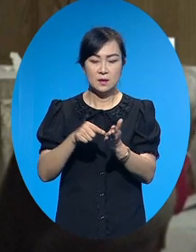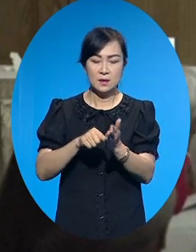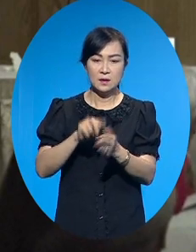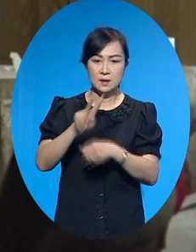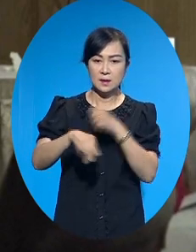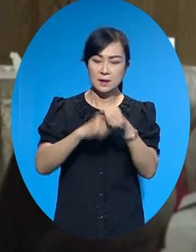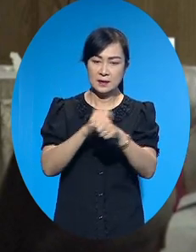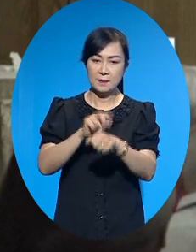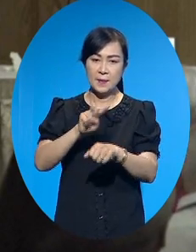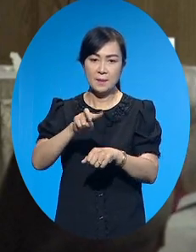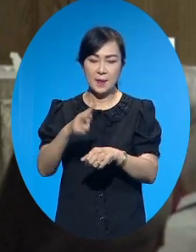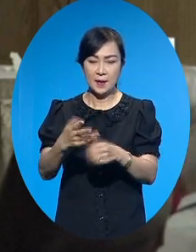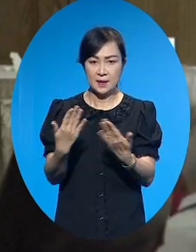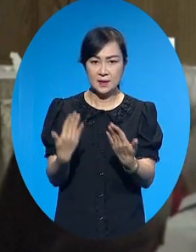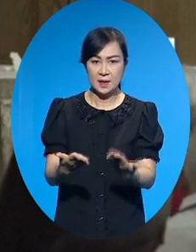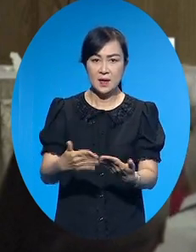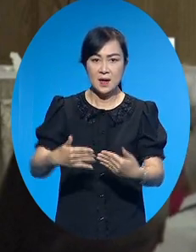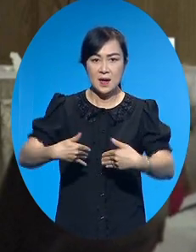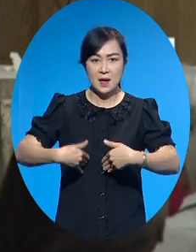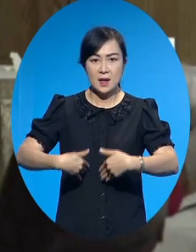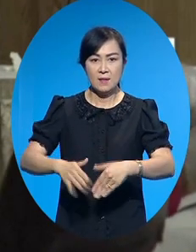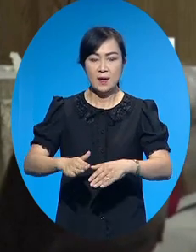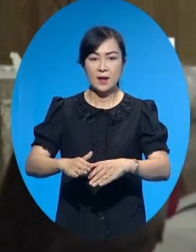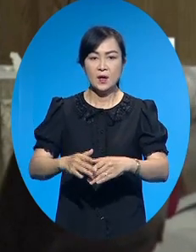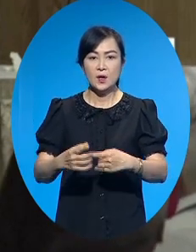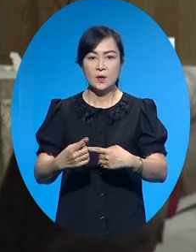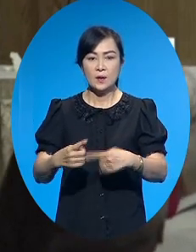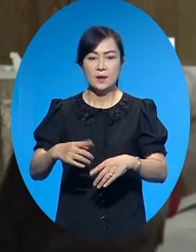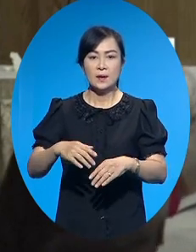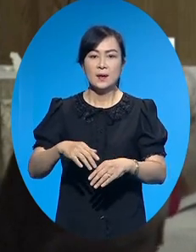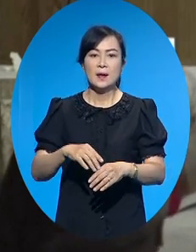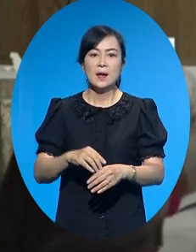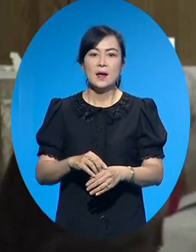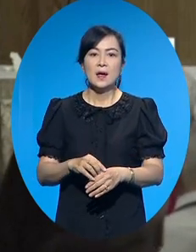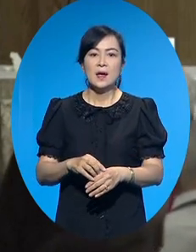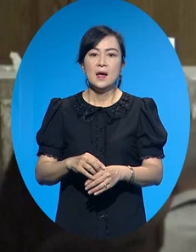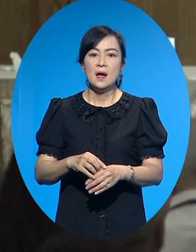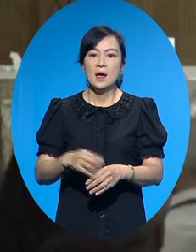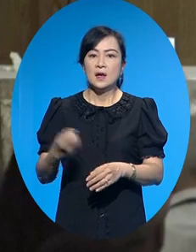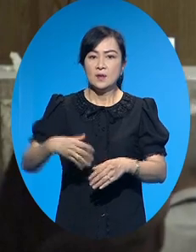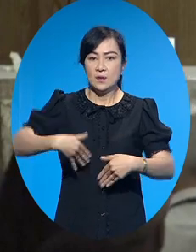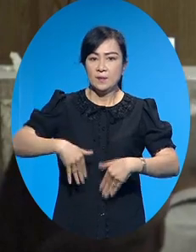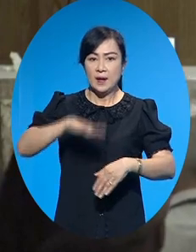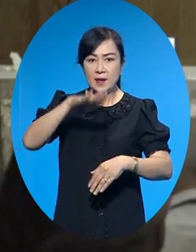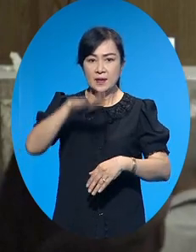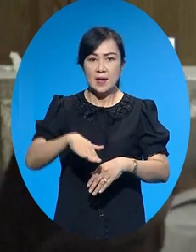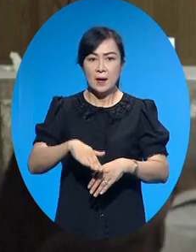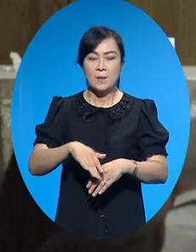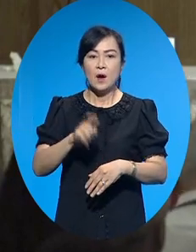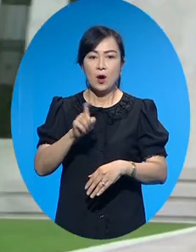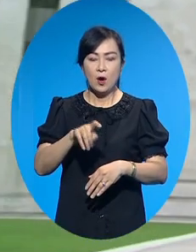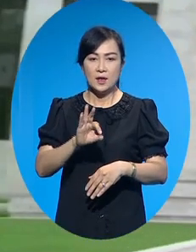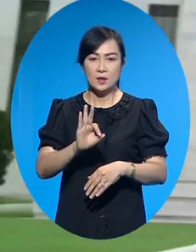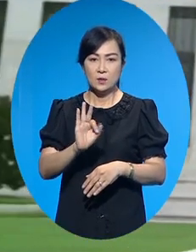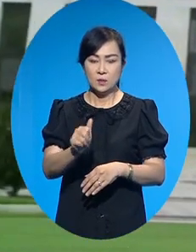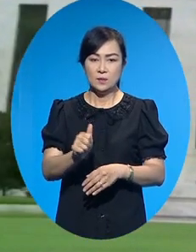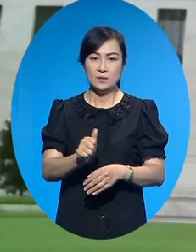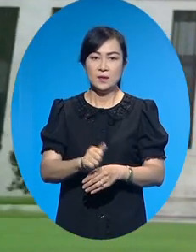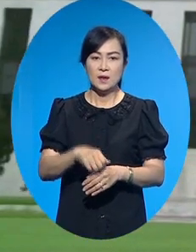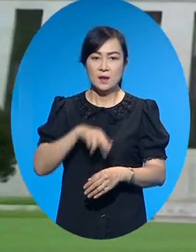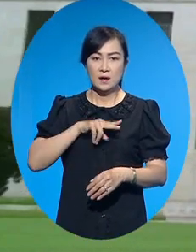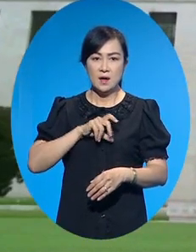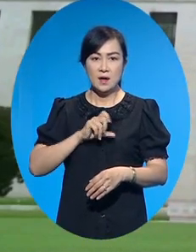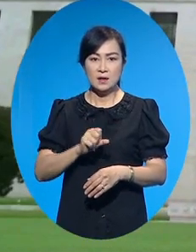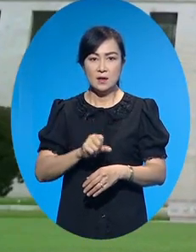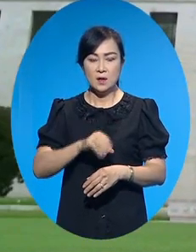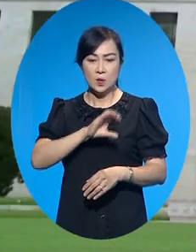2022. Lạm phát là điều mà các hộ gia đình và doanh nghiệp đối mặt trực tiếp nhất. Vì vậy, chỉ số lạm phát giảm là tin tốt. Một số nghị